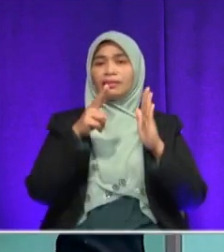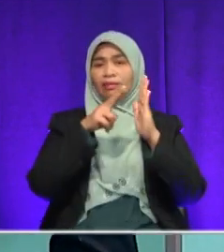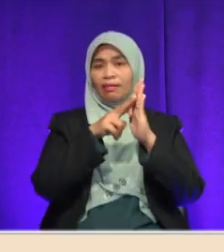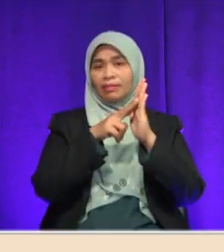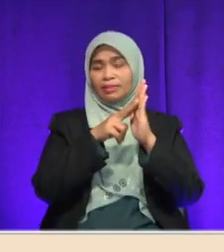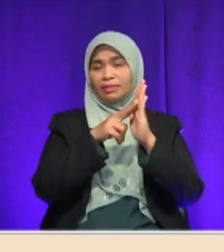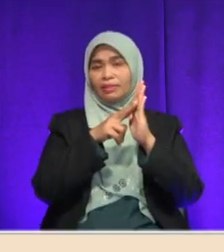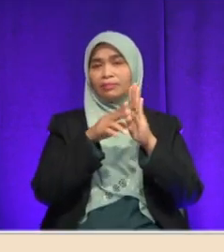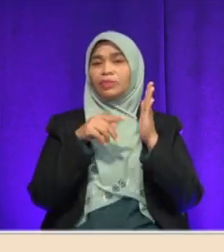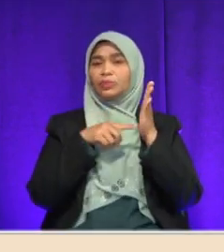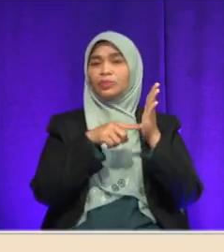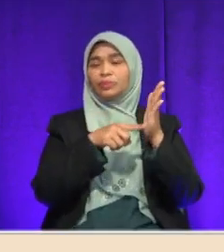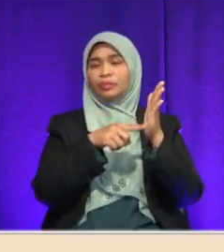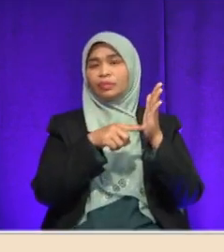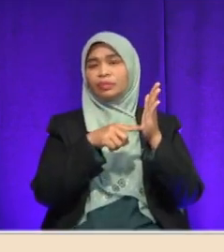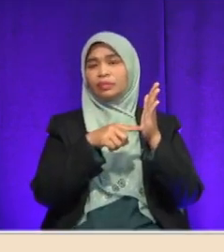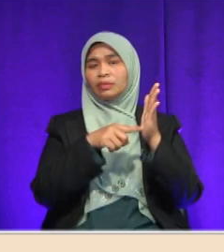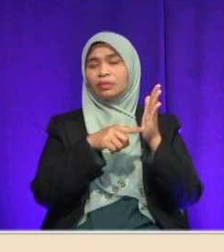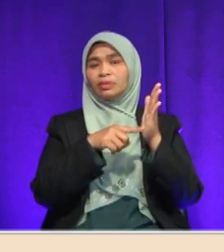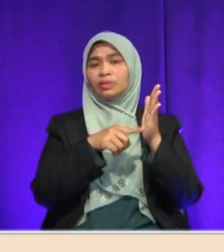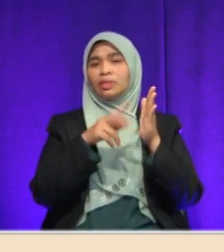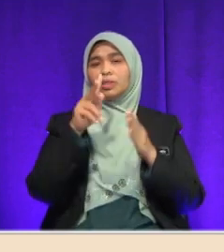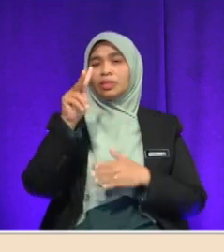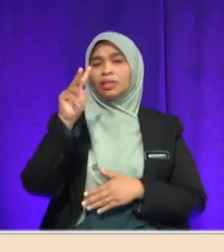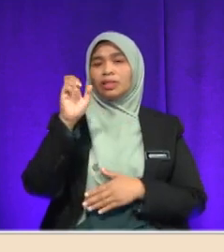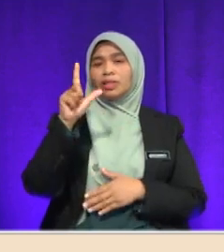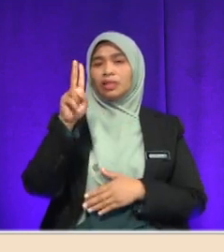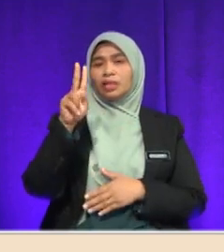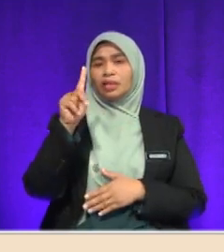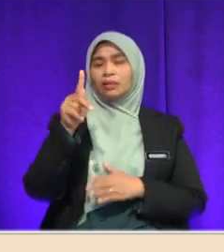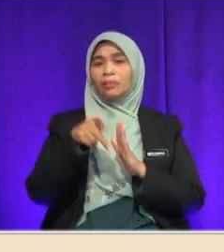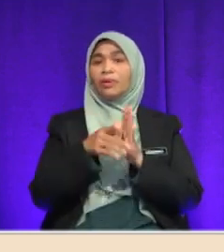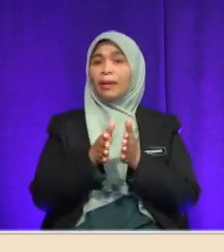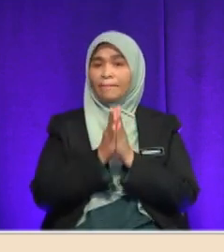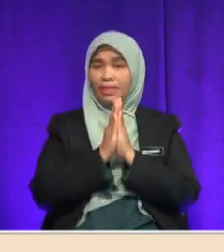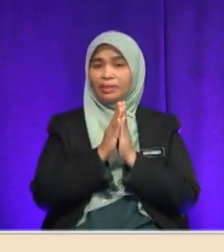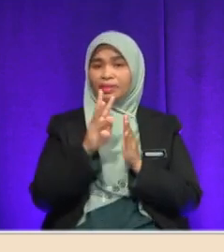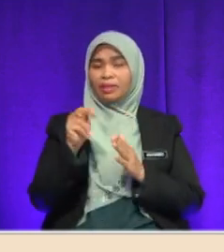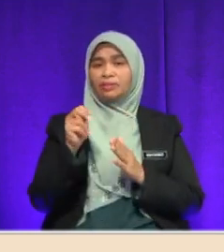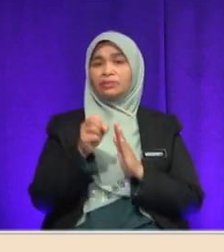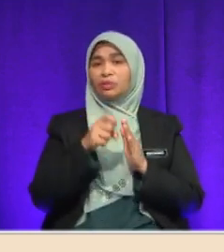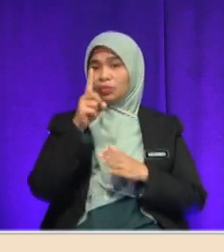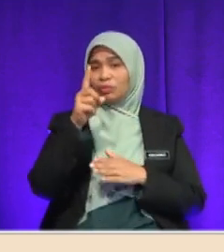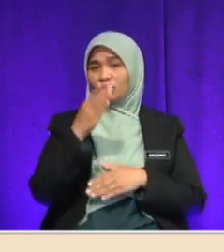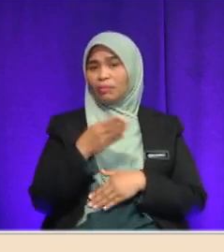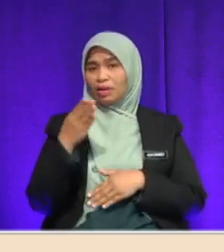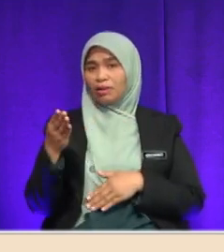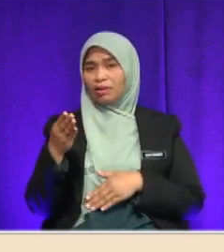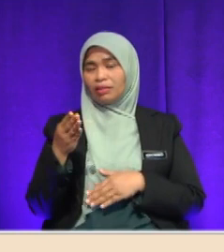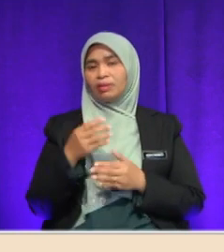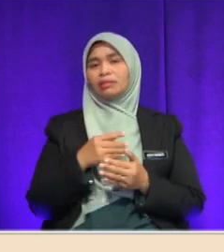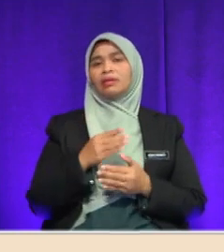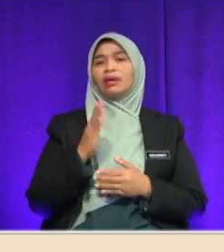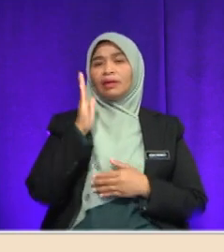bawah menunjukkan keluk permintaan sesuatu barang. Okey. Keluk permintaan bergerak ke